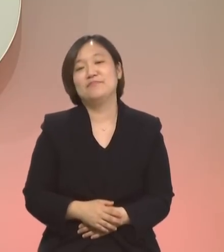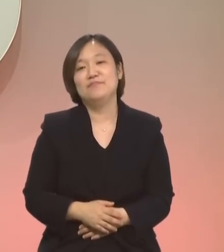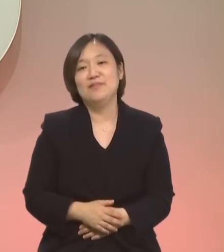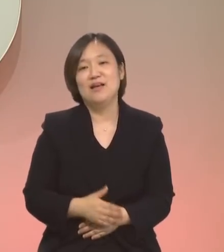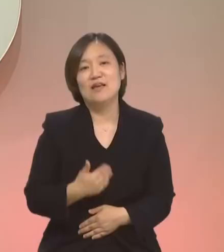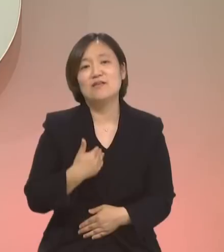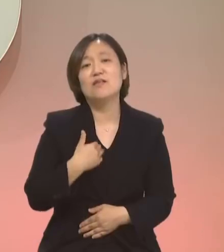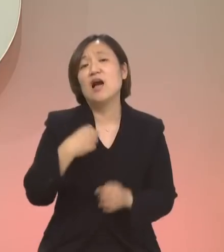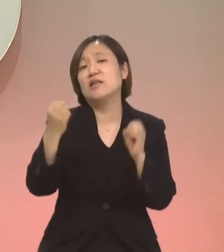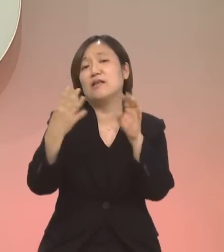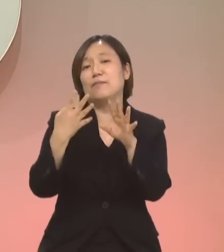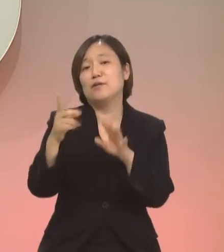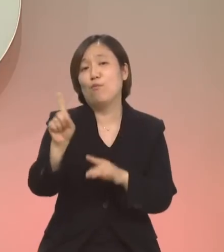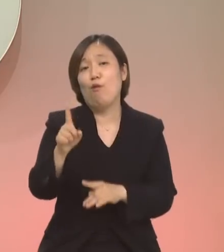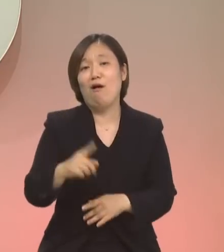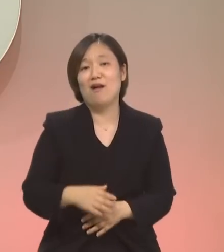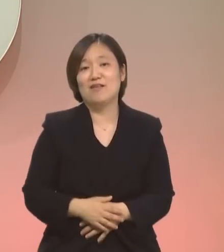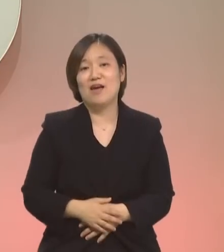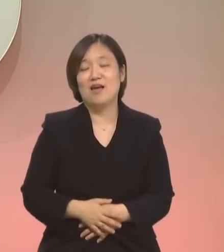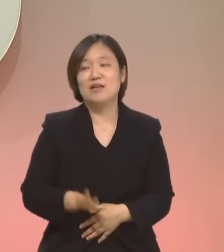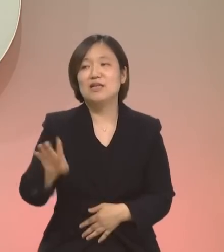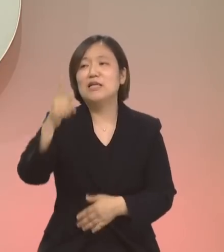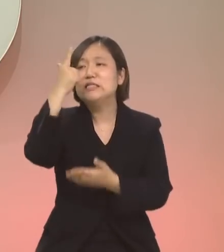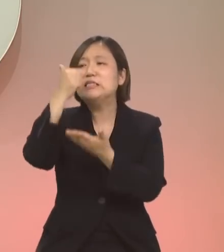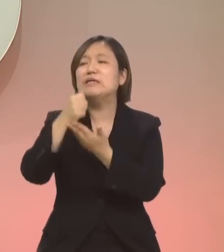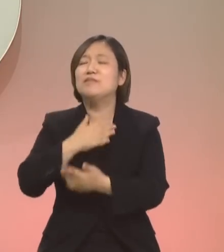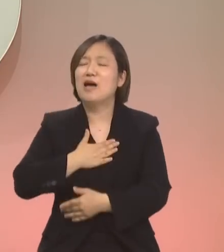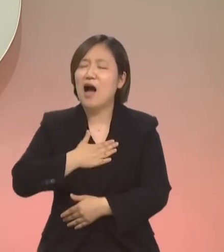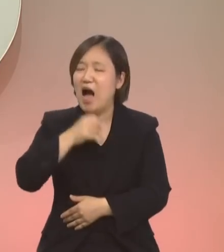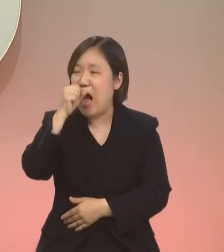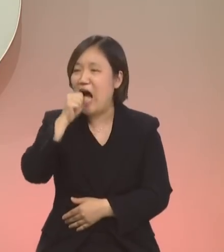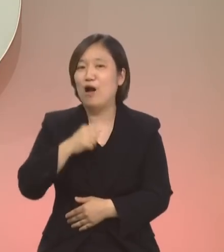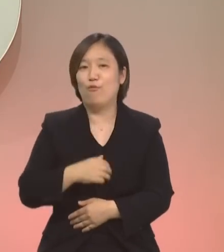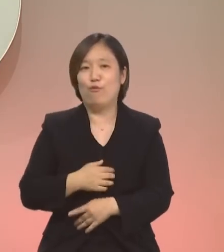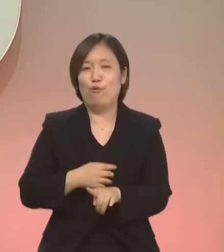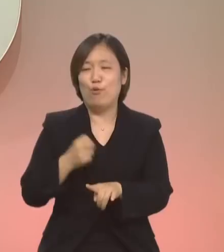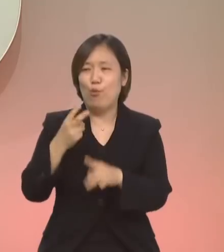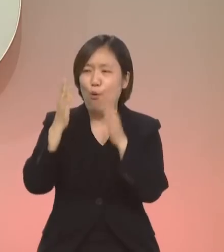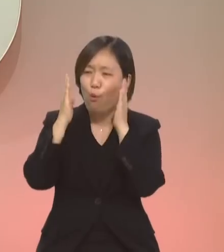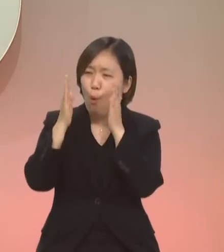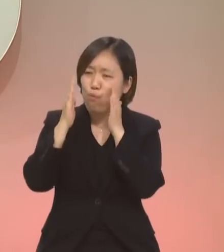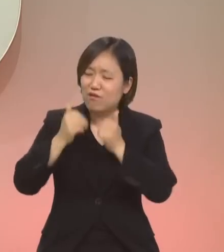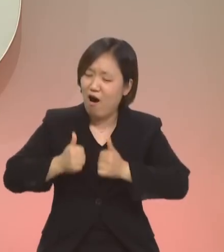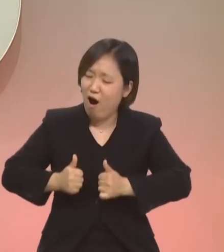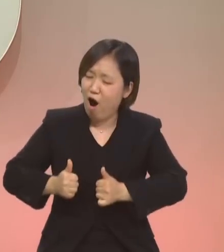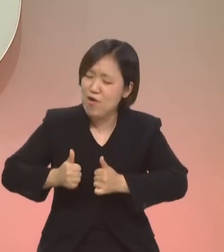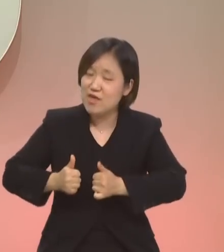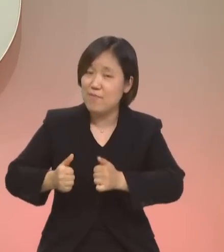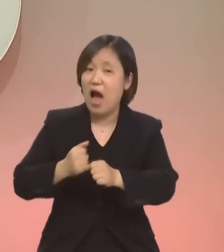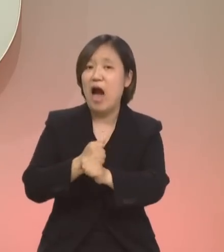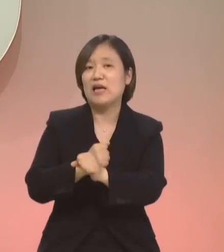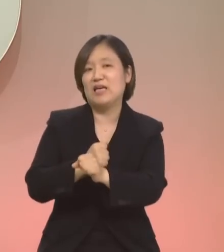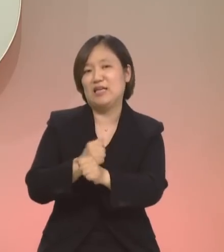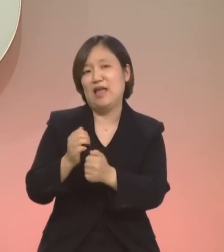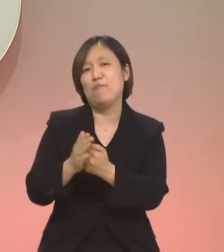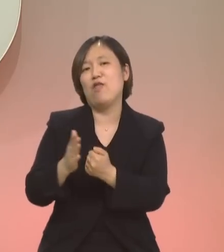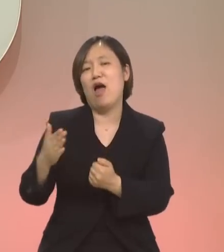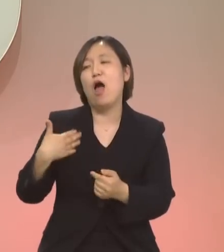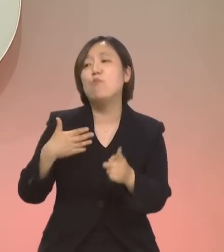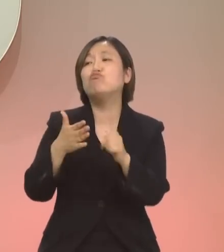뭐라고 했냐면 스님이 너무 착하고 스님이 공부도 열심히 하니까 부처님께서